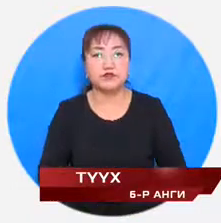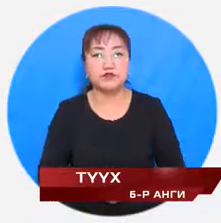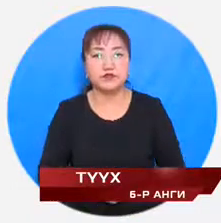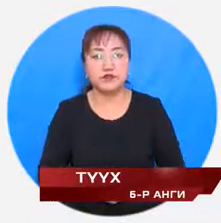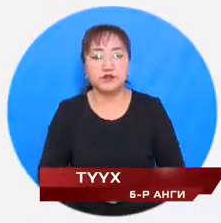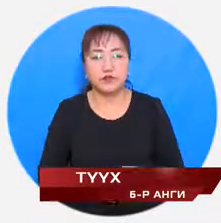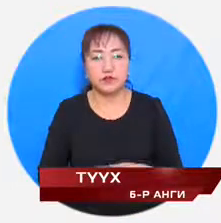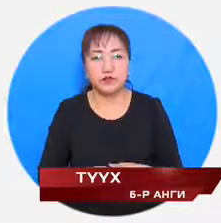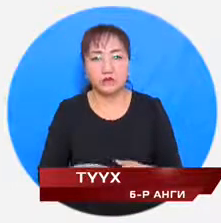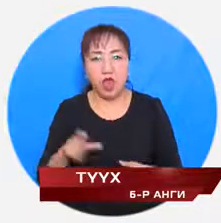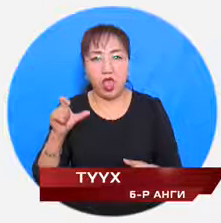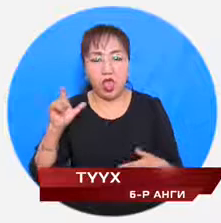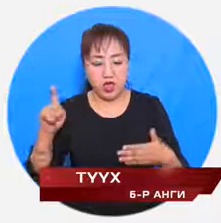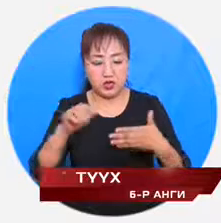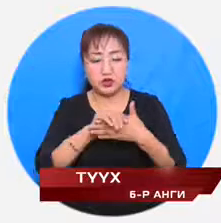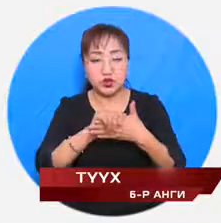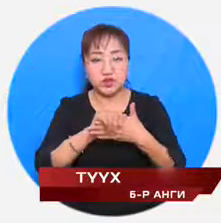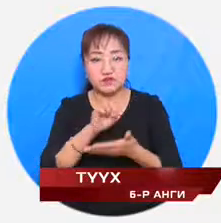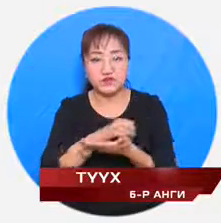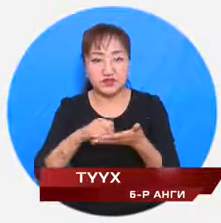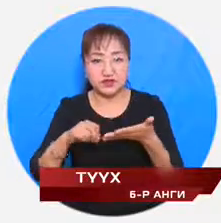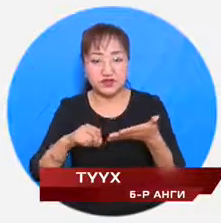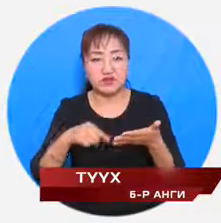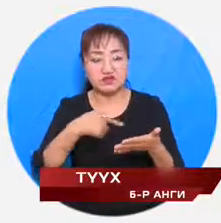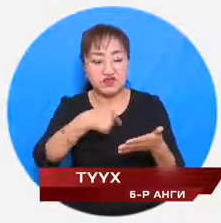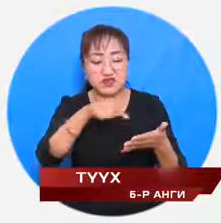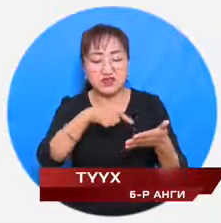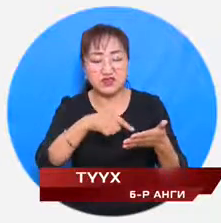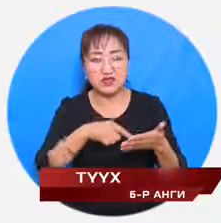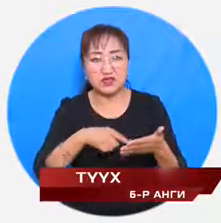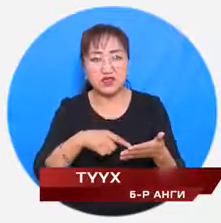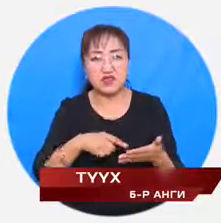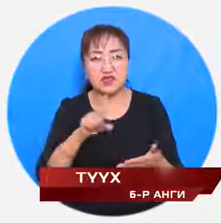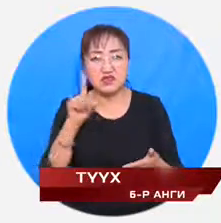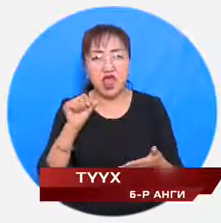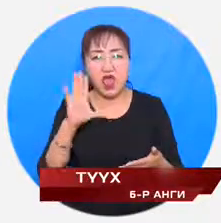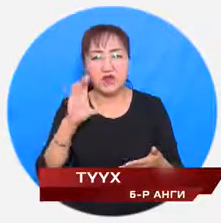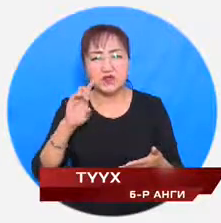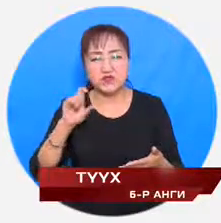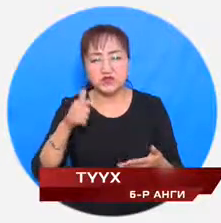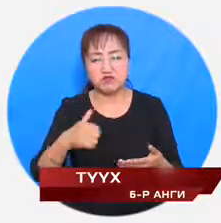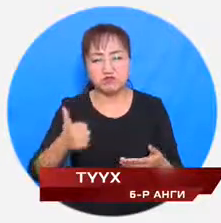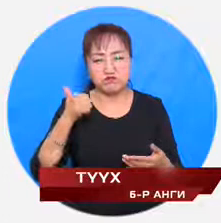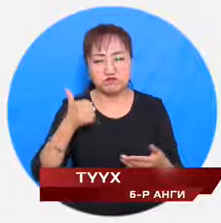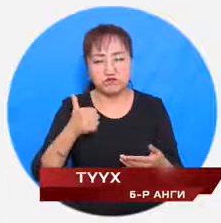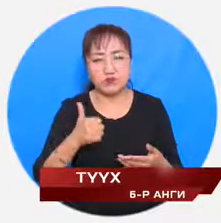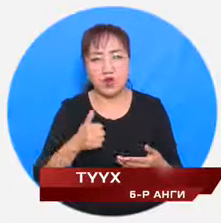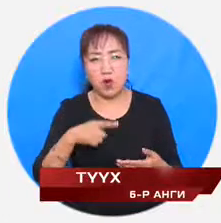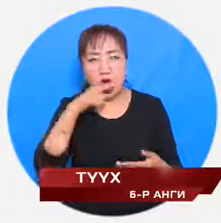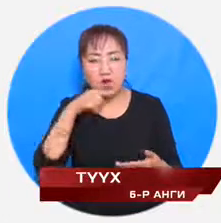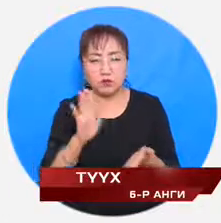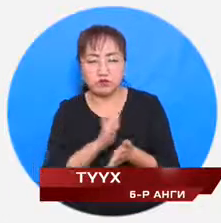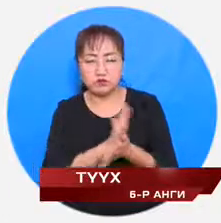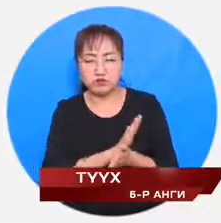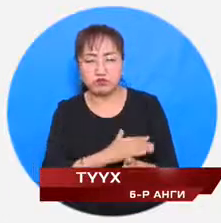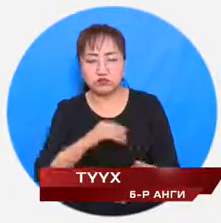Сурууж үчиг тэмдэглэгдсээр тэдний зэвсгийн хурц, морины хурд нь хүнүү нарынхаас нэн хитэдэжээ гэснийг